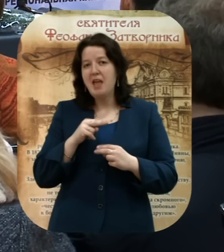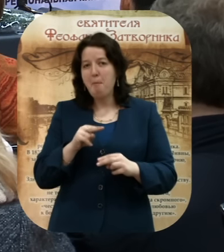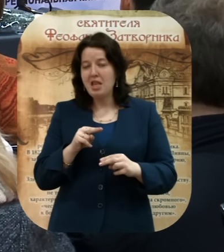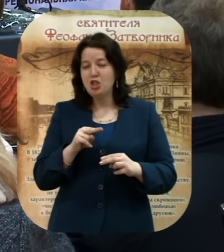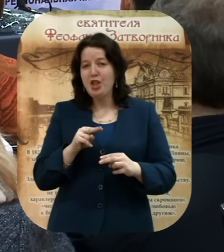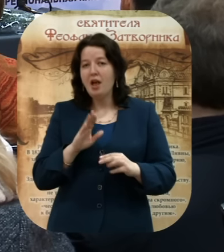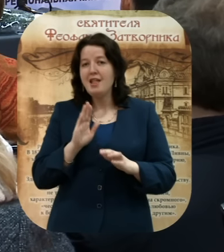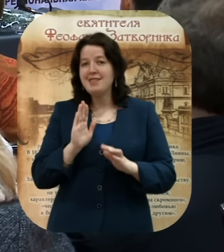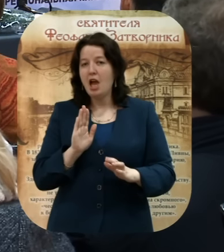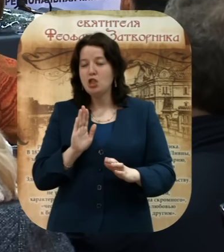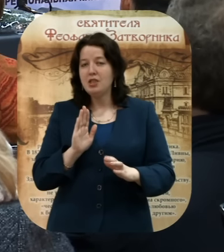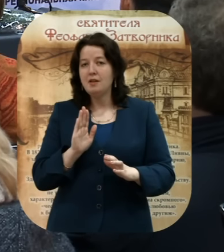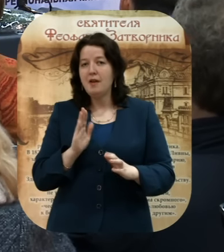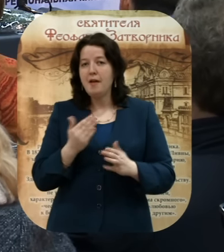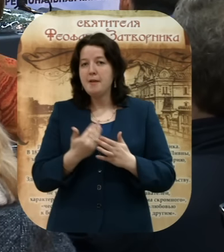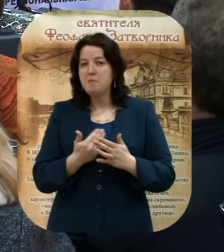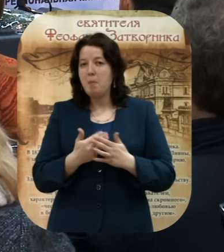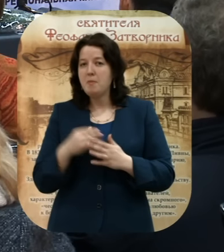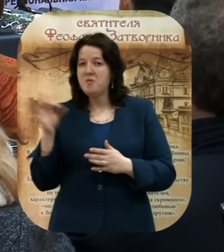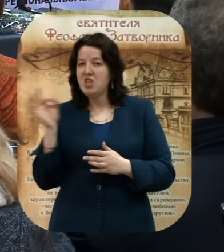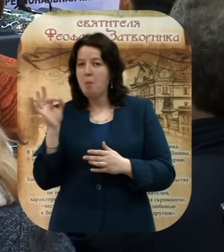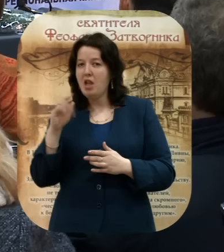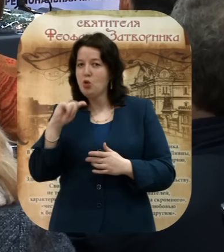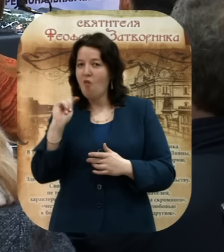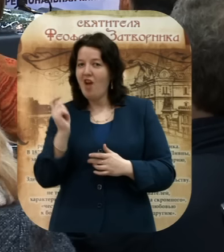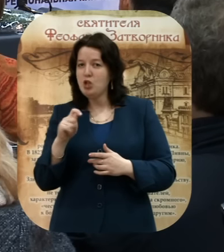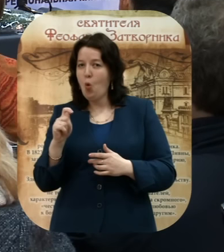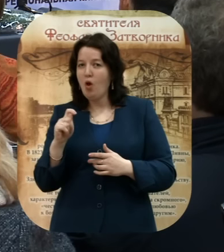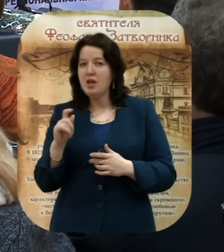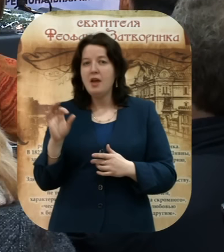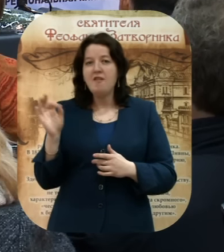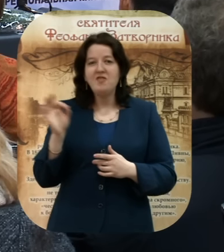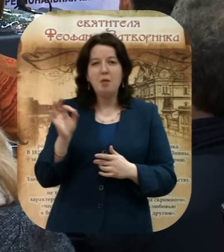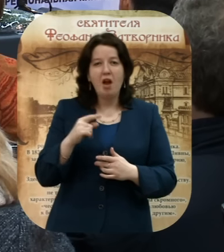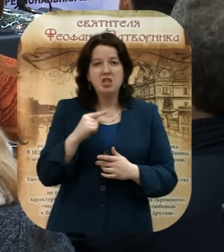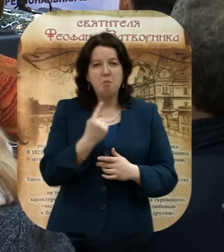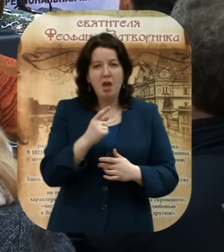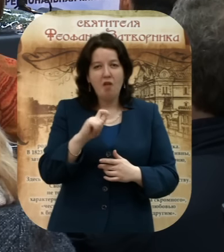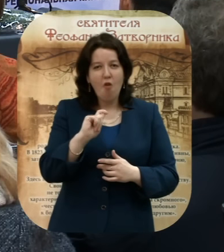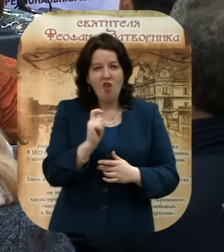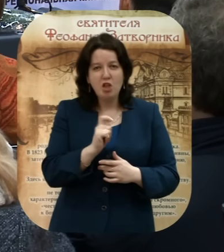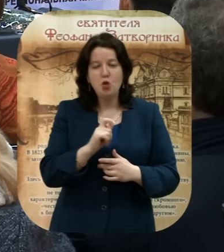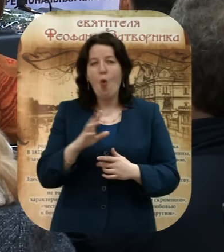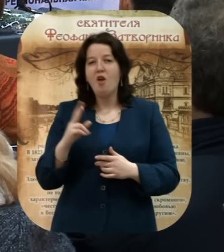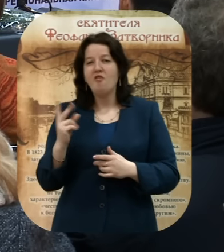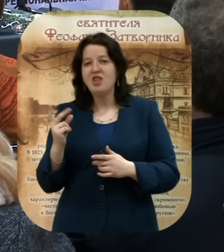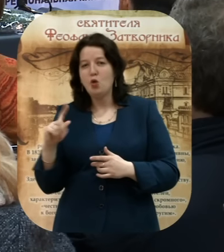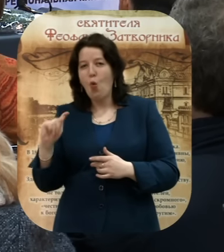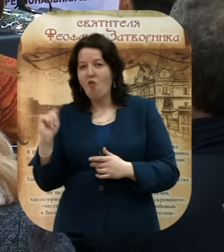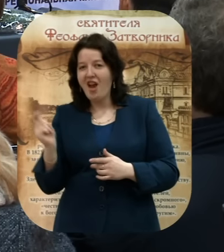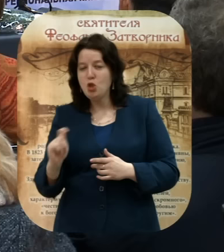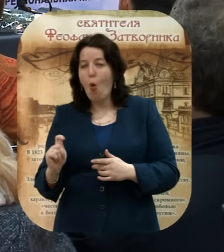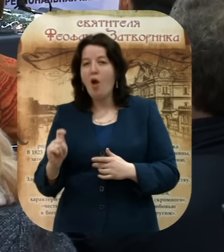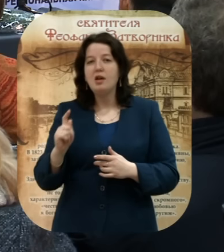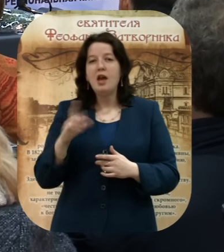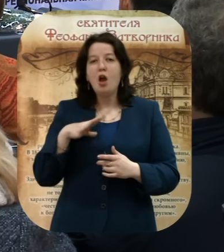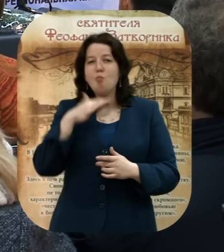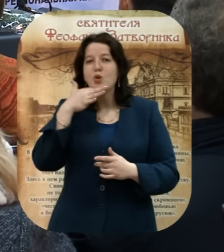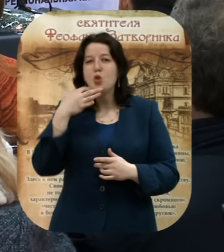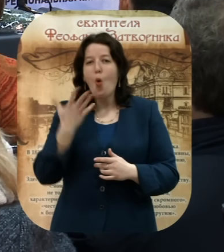даже вот в Германскую войну, в Германию Первую, Вторую, что многие из